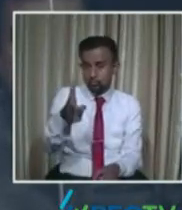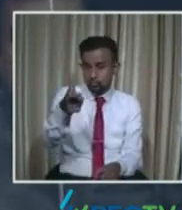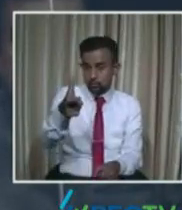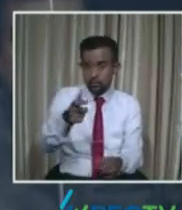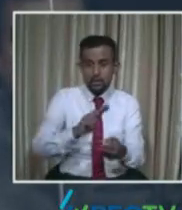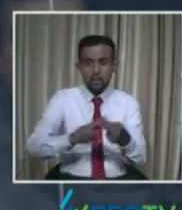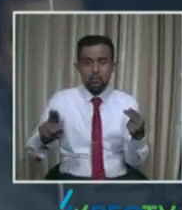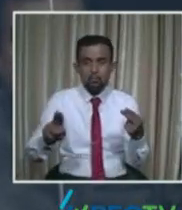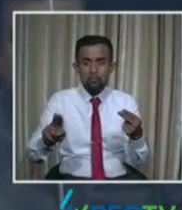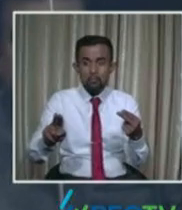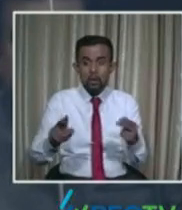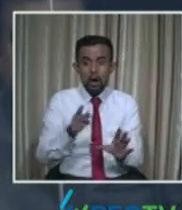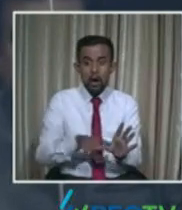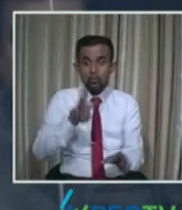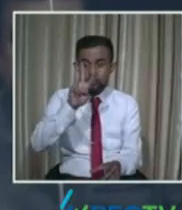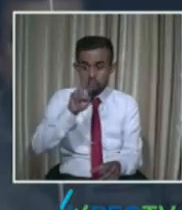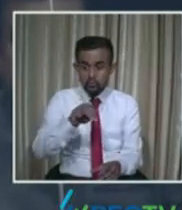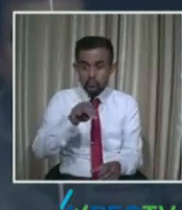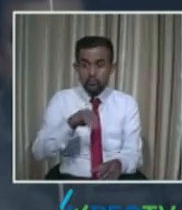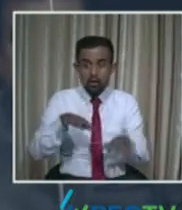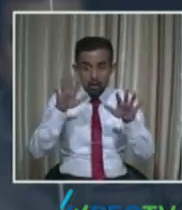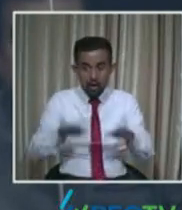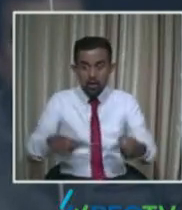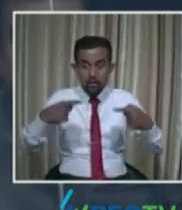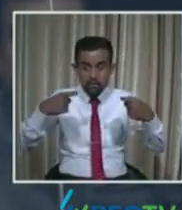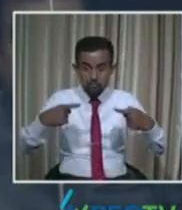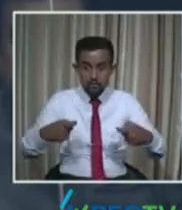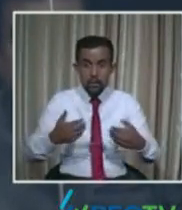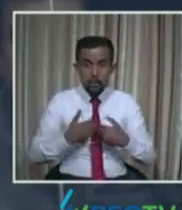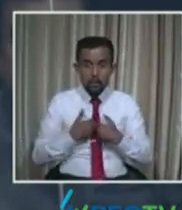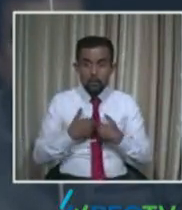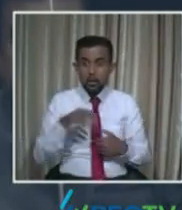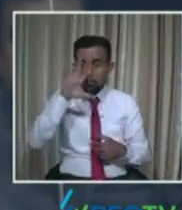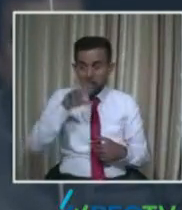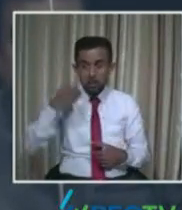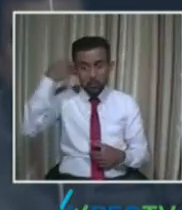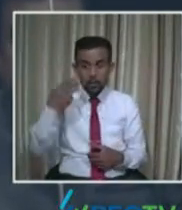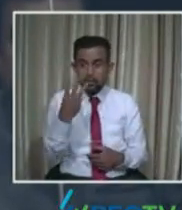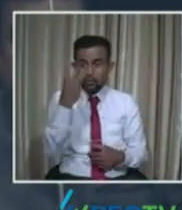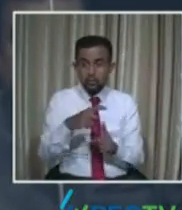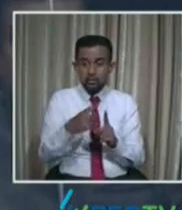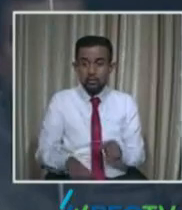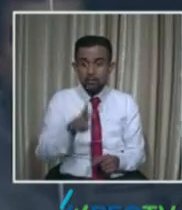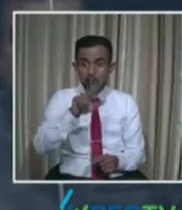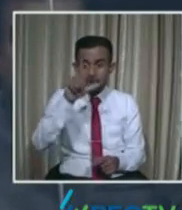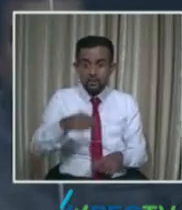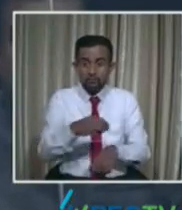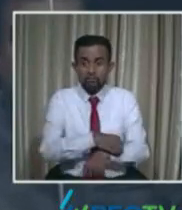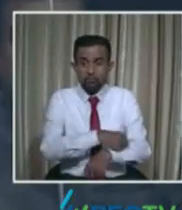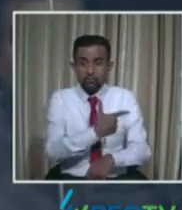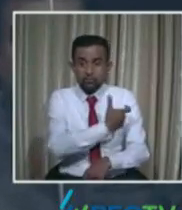එපා 30 අවුරුදු යුද්ධදීවත් අවසාන සටනේ මගේ 5000ක් මැරලා 3000ක් ආබාධිතලා 27000කට වැඩි වේදුනත්